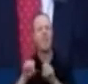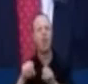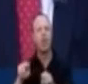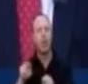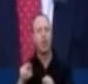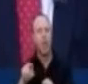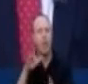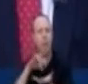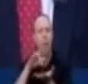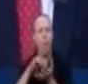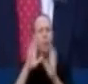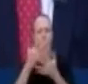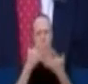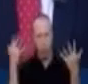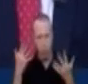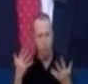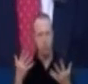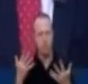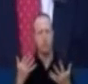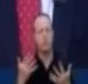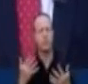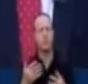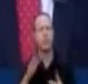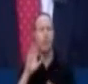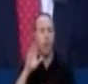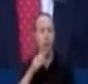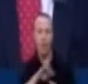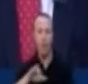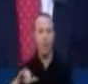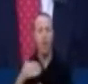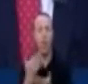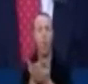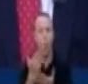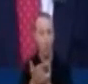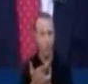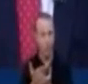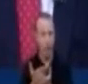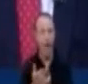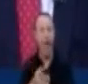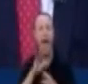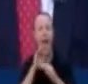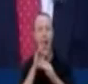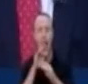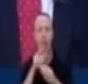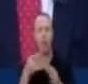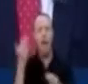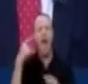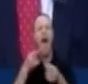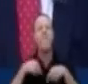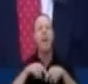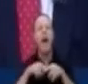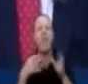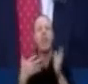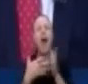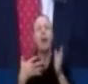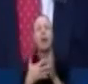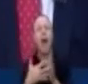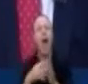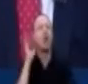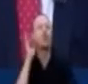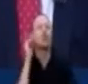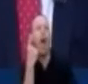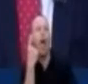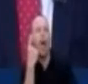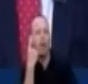מחפצה וכו' וכו', ומלבד העובדה, אני רק מזכיר, קלינטון עמד בפני ועדת חקירה על אישה אחת.